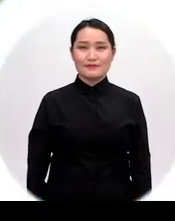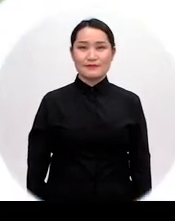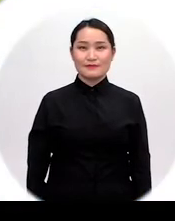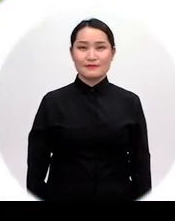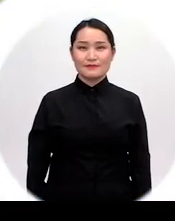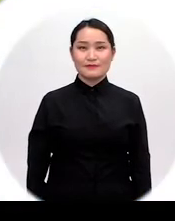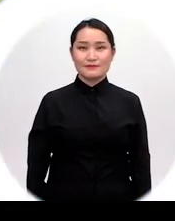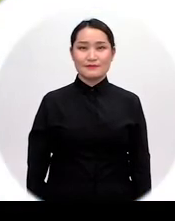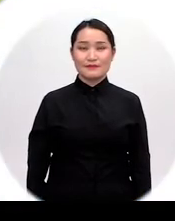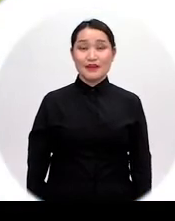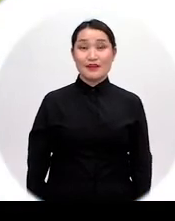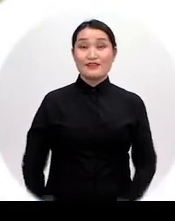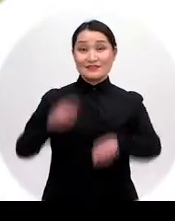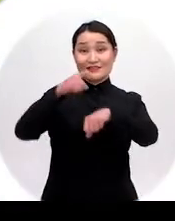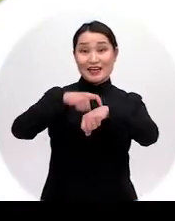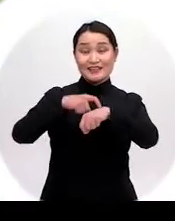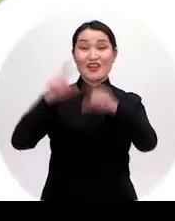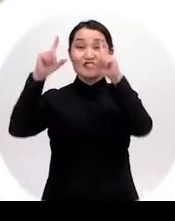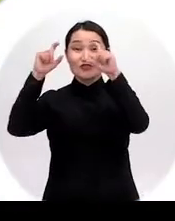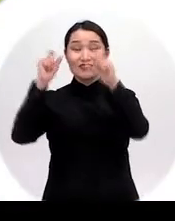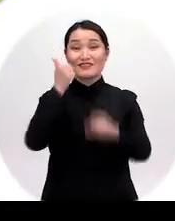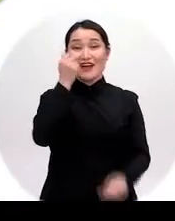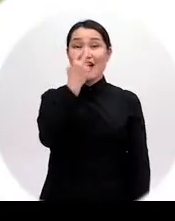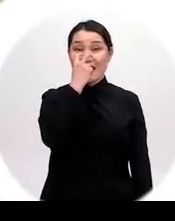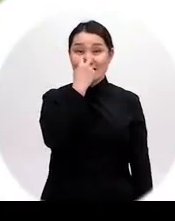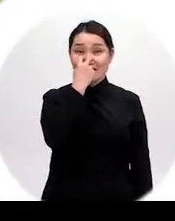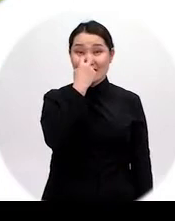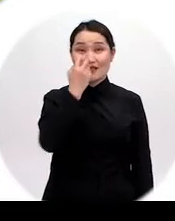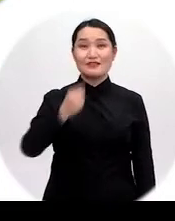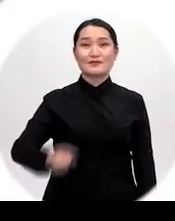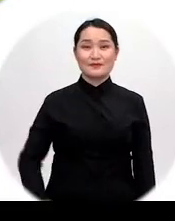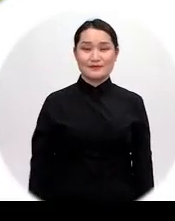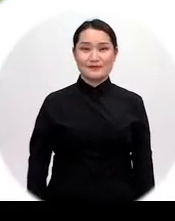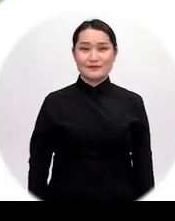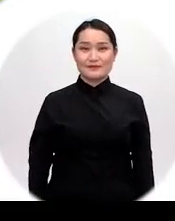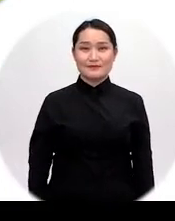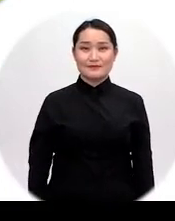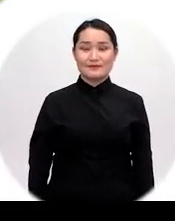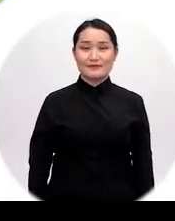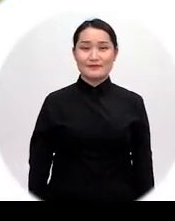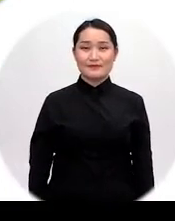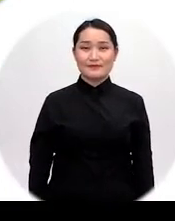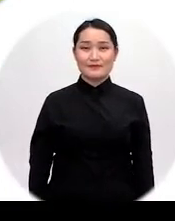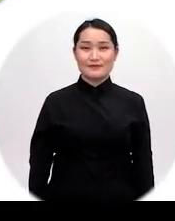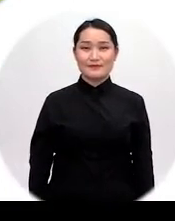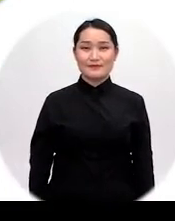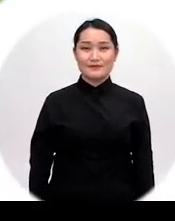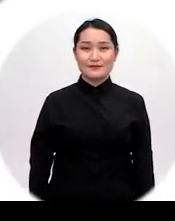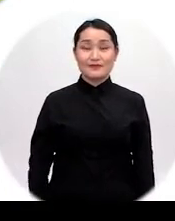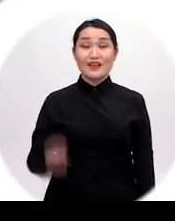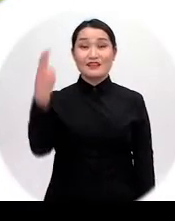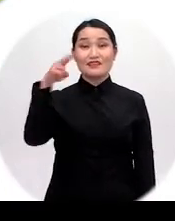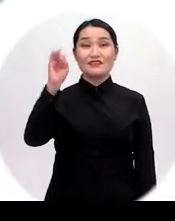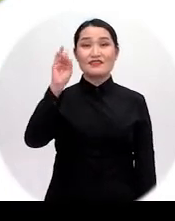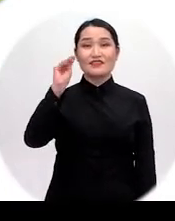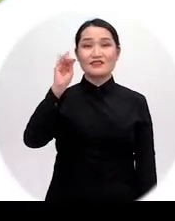За дараах 2 цагийг цөмөрөө ажиглацгаая. За дэлгэцэн дээр гарсан цөмөрөө дижитал